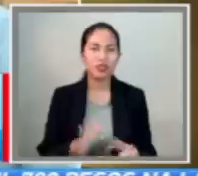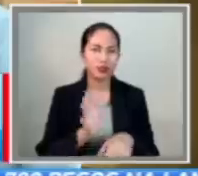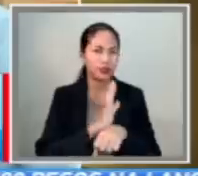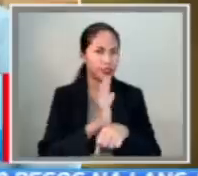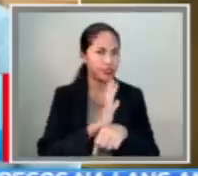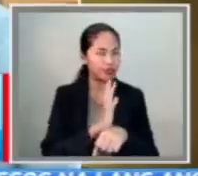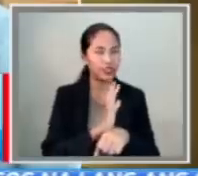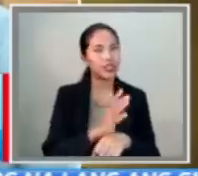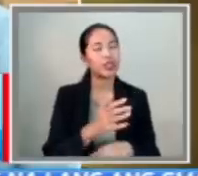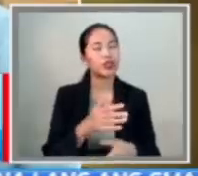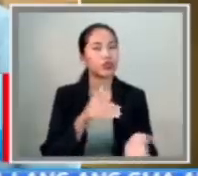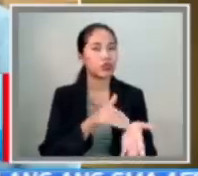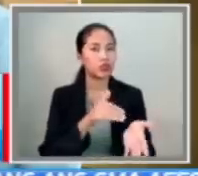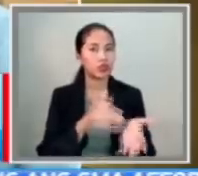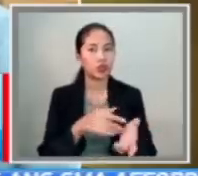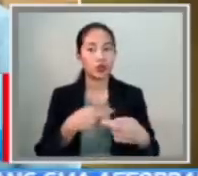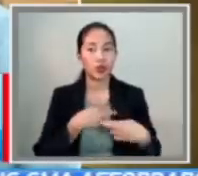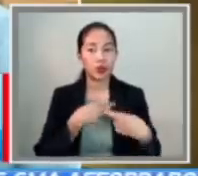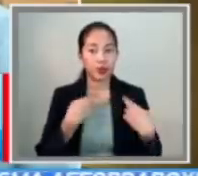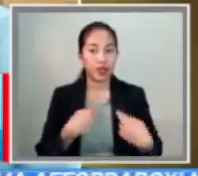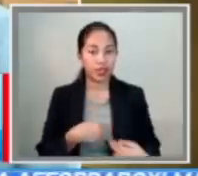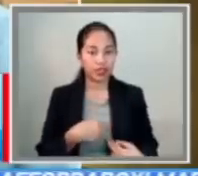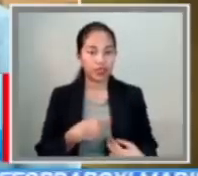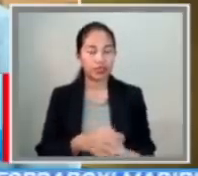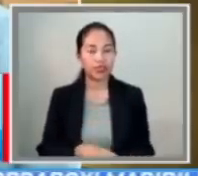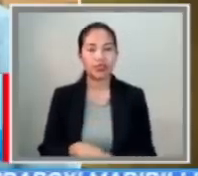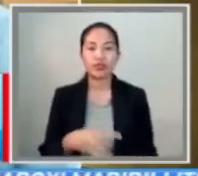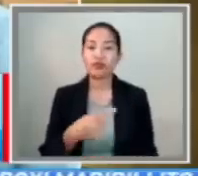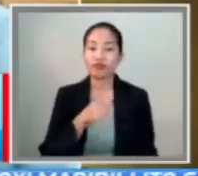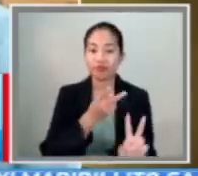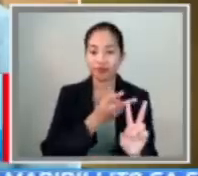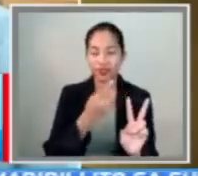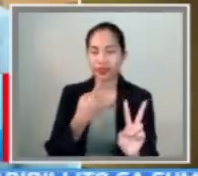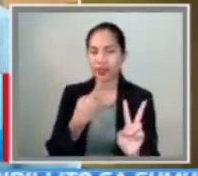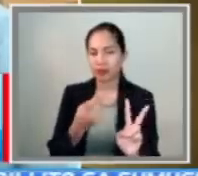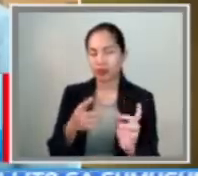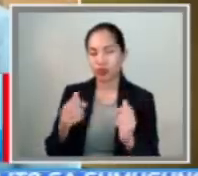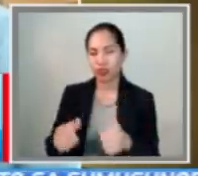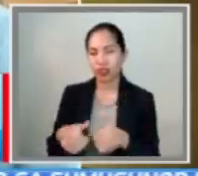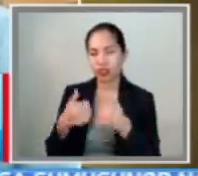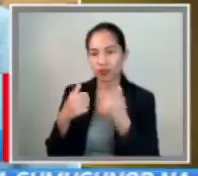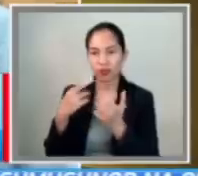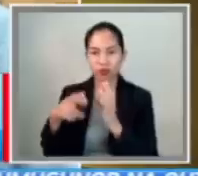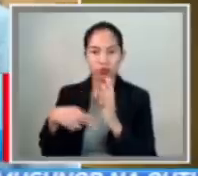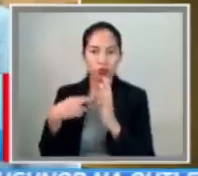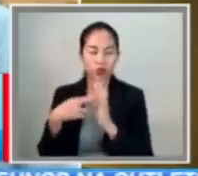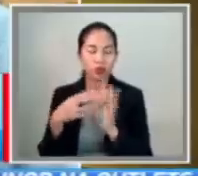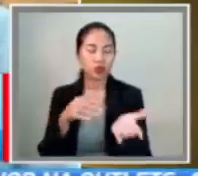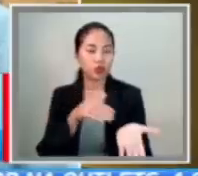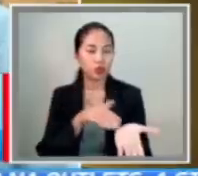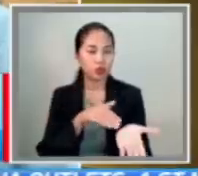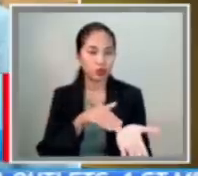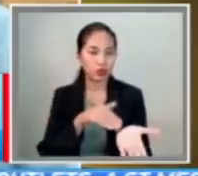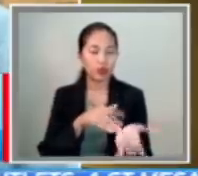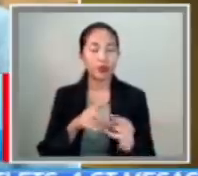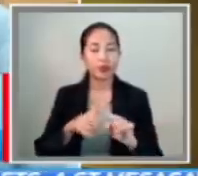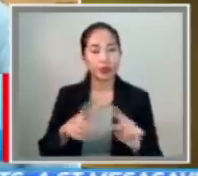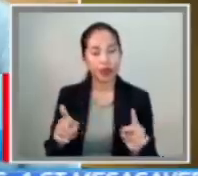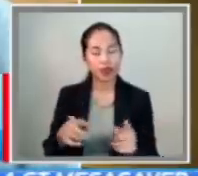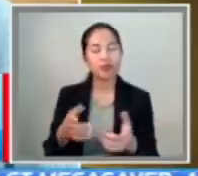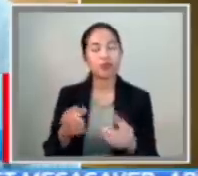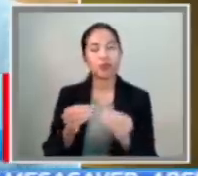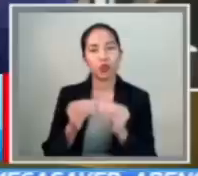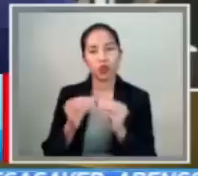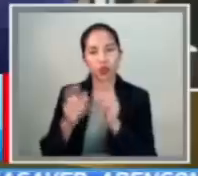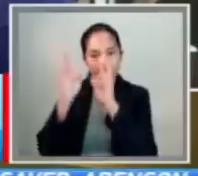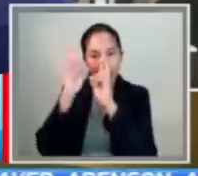dalawa, challenging ang kanilang muling pagganap bilang mga doktor sa serye, pero mas tumaas ang kanilang respeto sa mga medical professional dahil